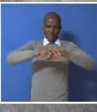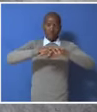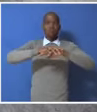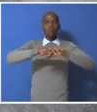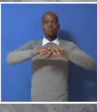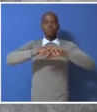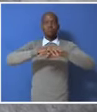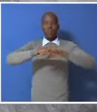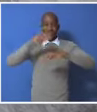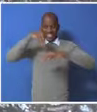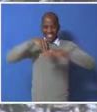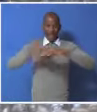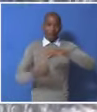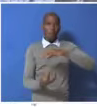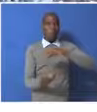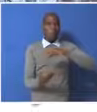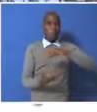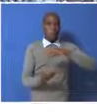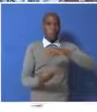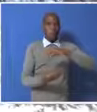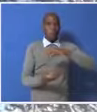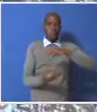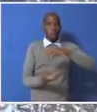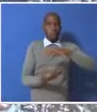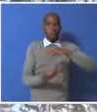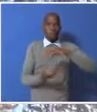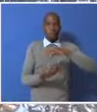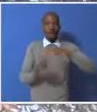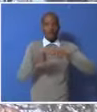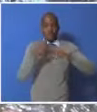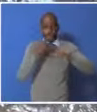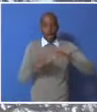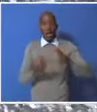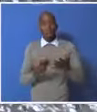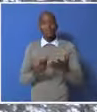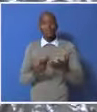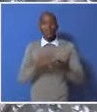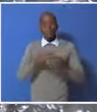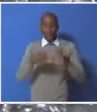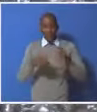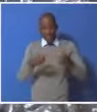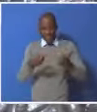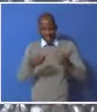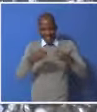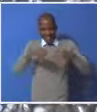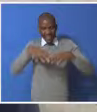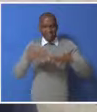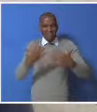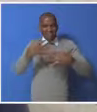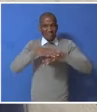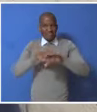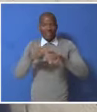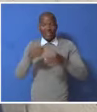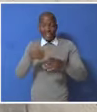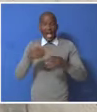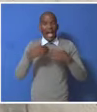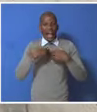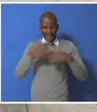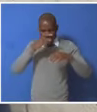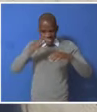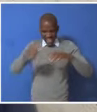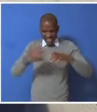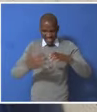se bedisiwa jalo ka tiriso ya ditshedinyana microorganisms. Biogas e na le digasenyana tse